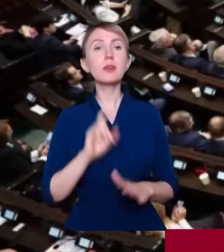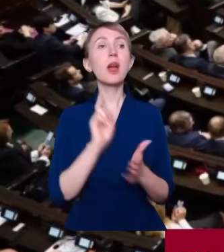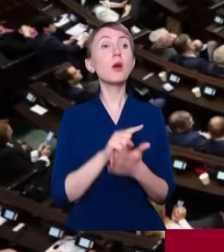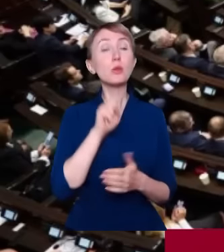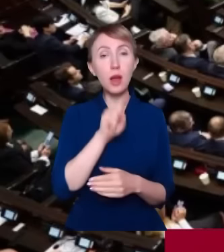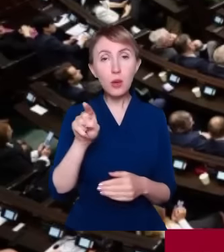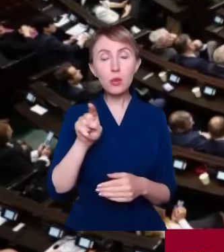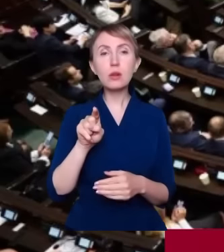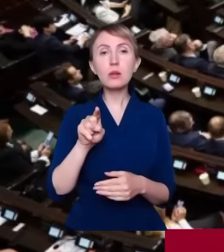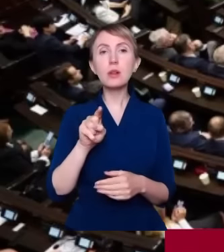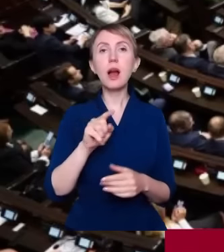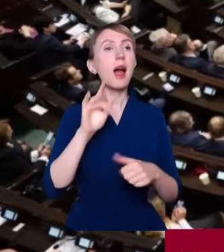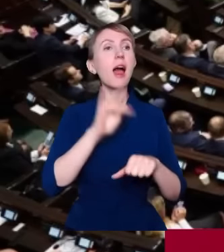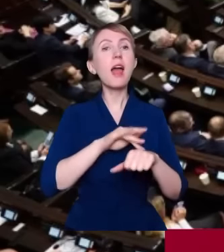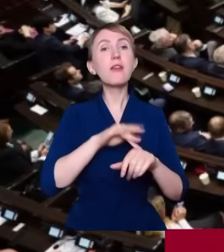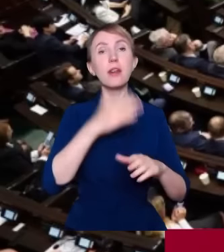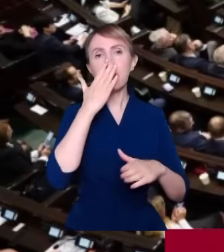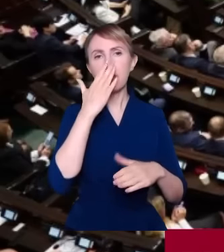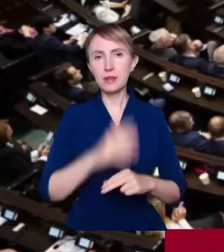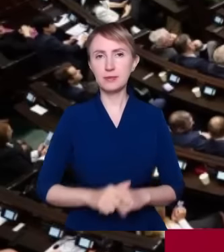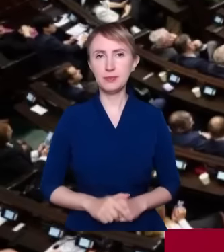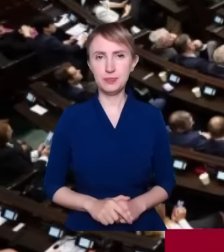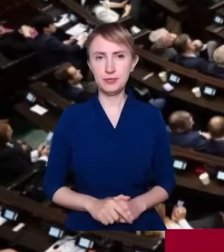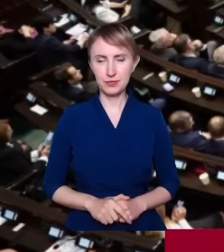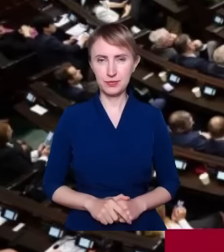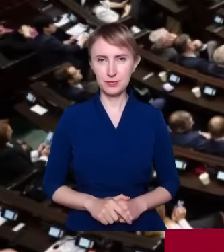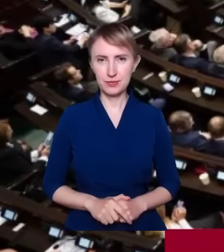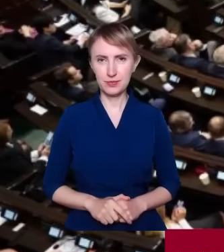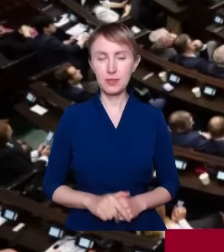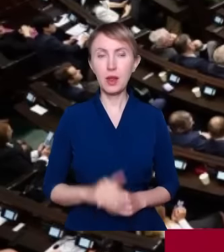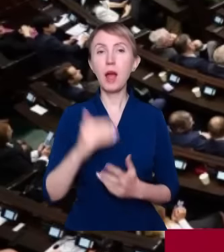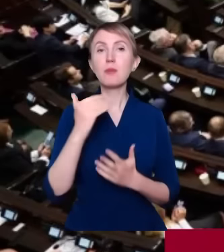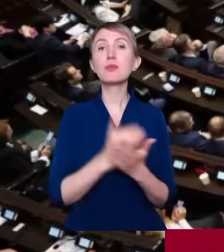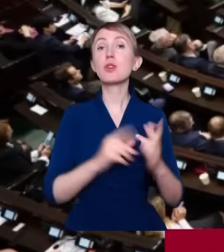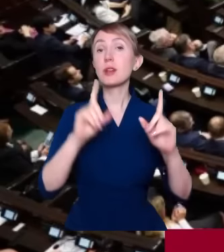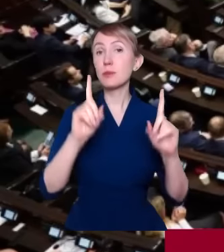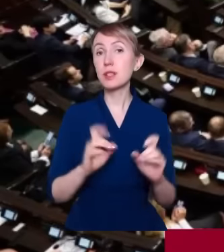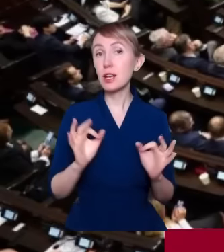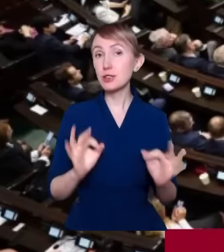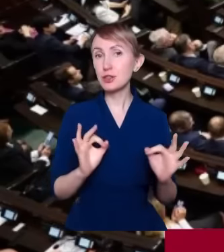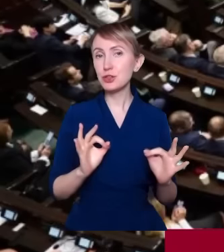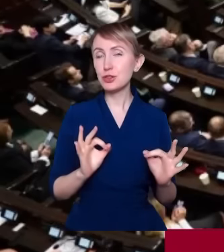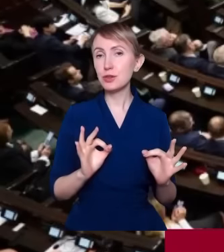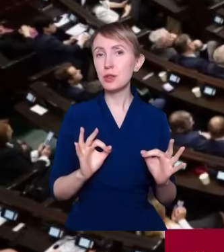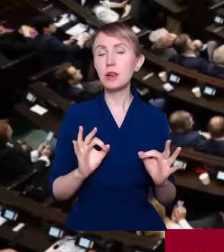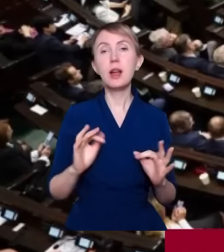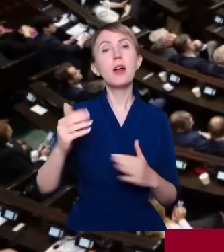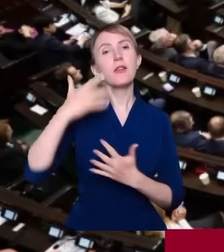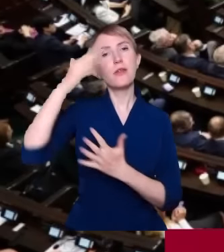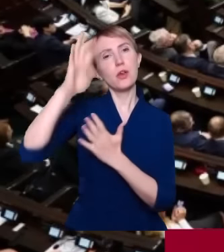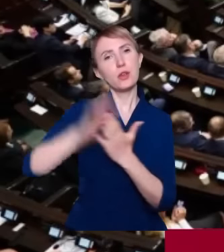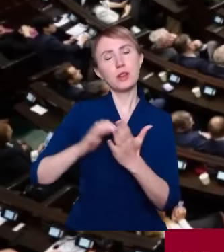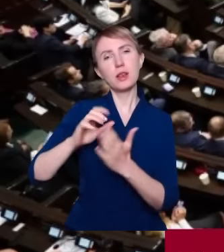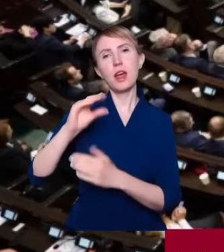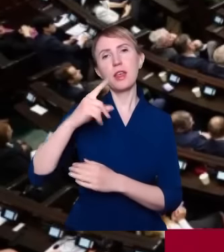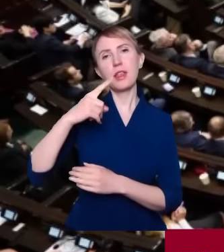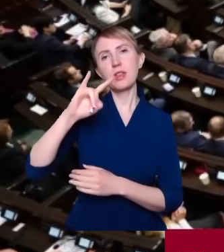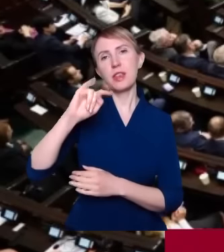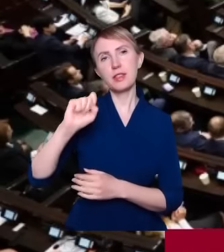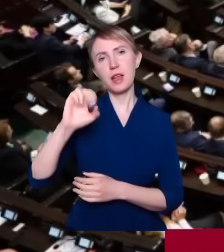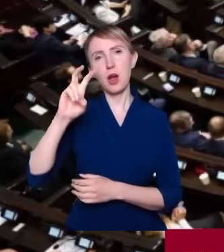jakim skutkiem. Nasz program dzisiaj zaczynamy od felietonu Edyty Hołdyńskiej o tym, jak